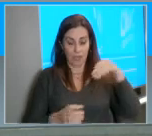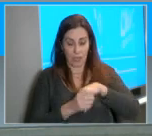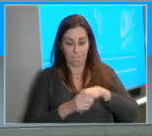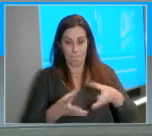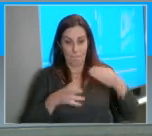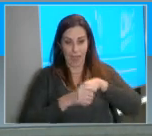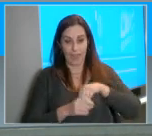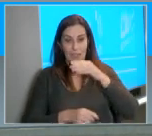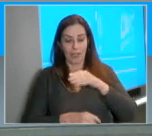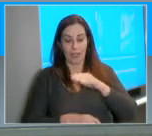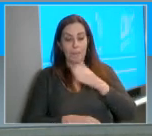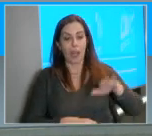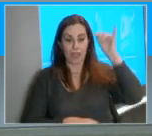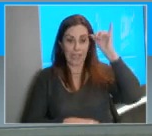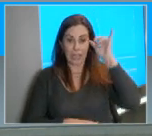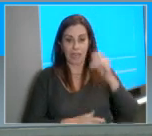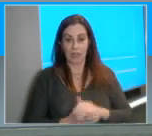בקעת הירדן עכשיו?